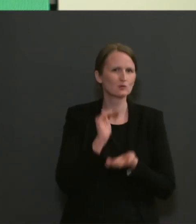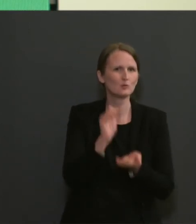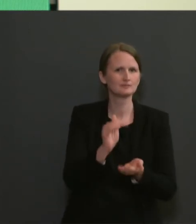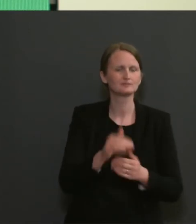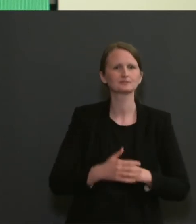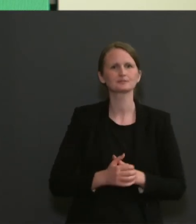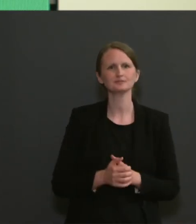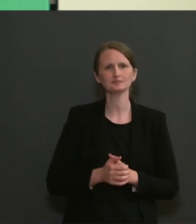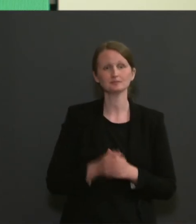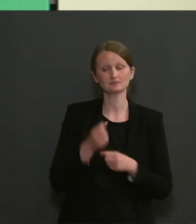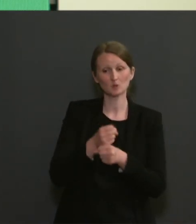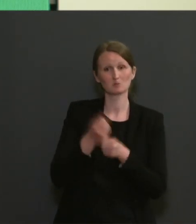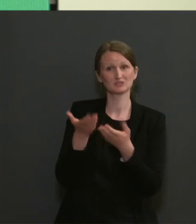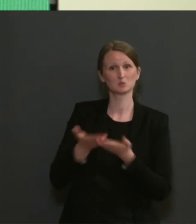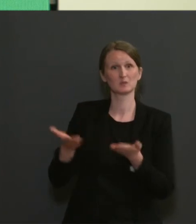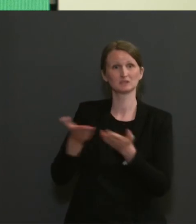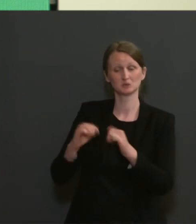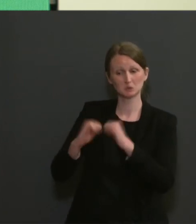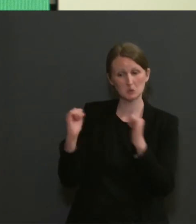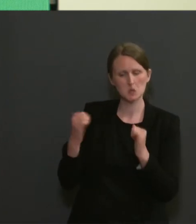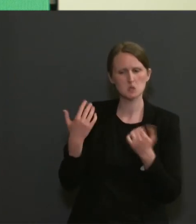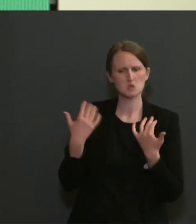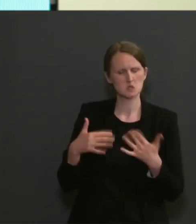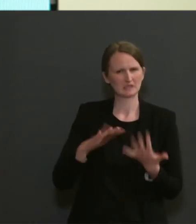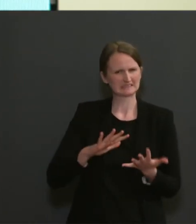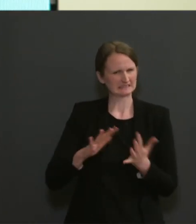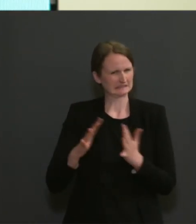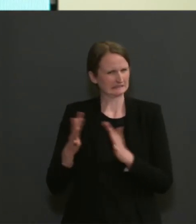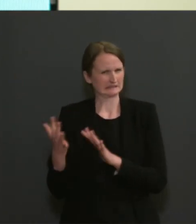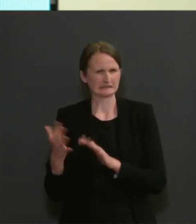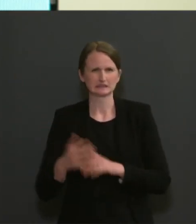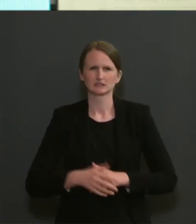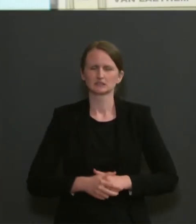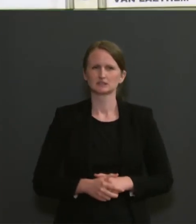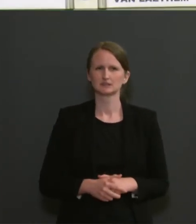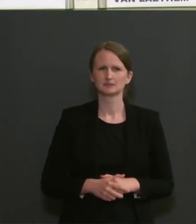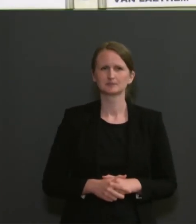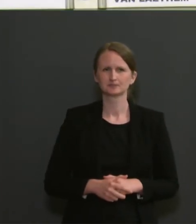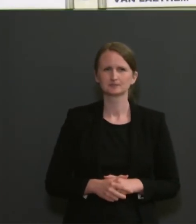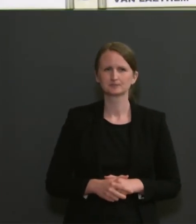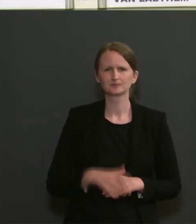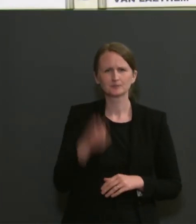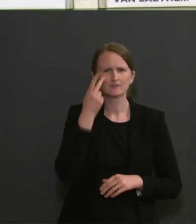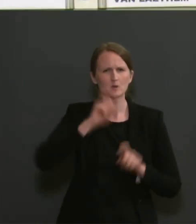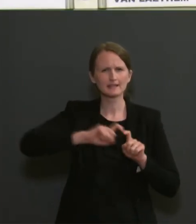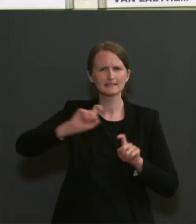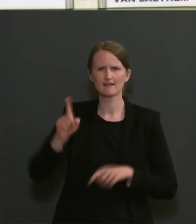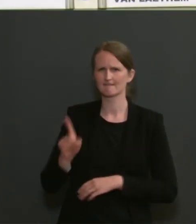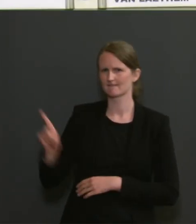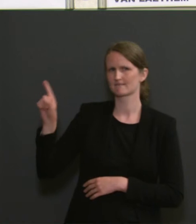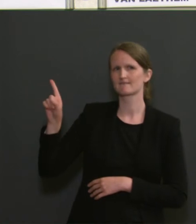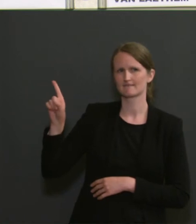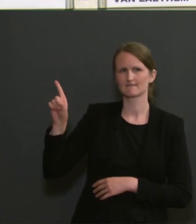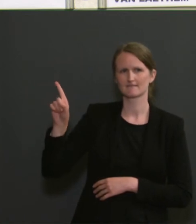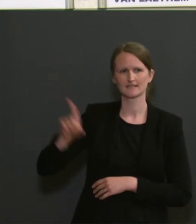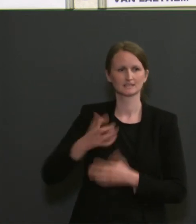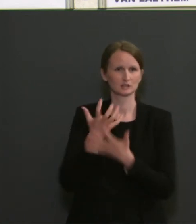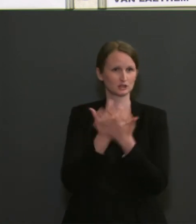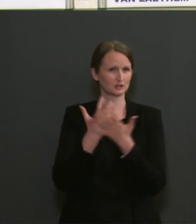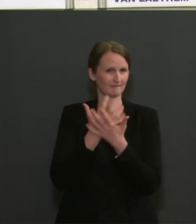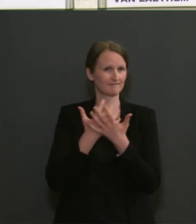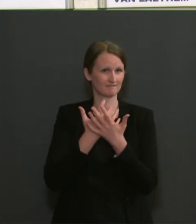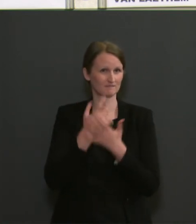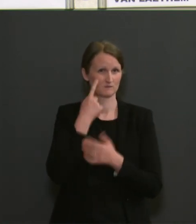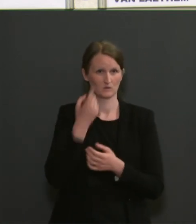par rapport aux dernières semaines. Sur ce premier graphique, vous voyez le nombre de nouvelles infections, toutes